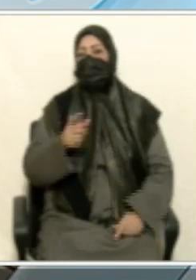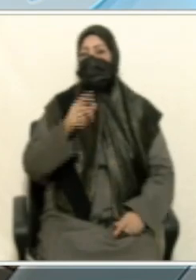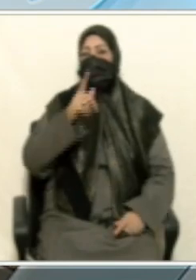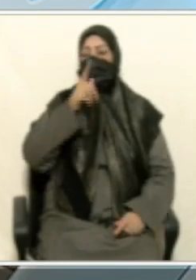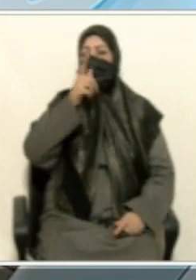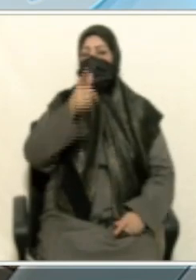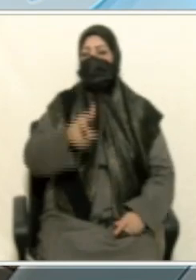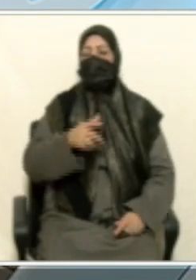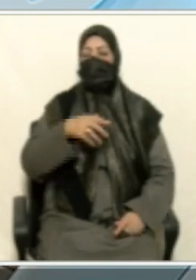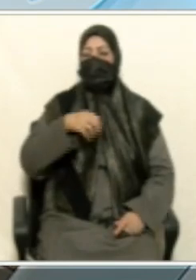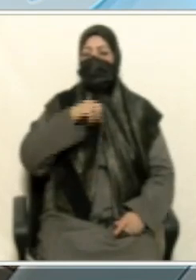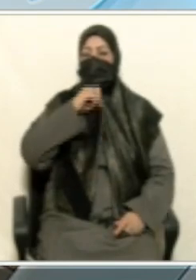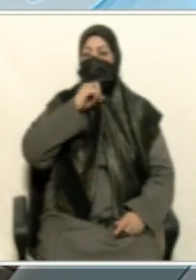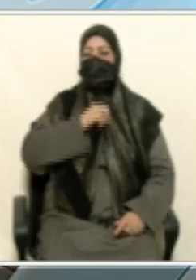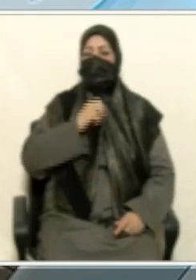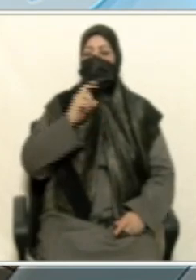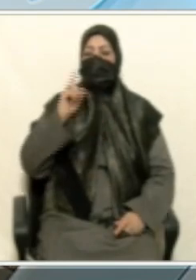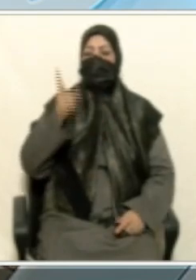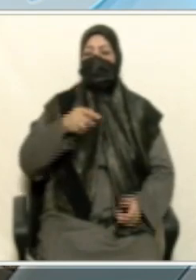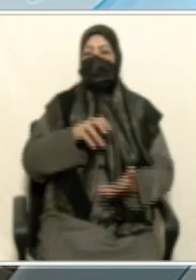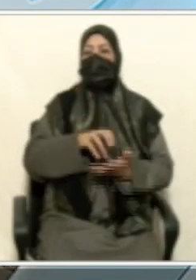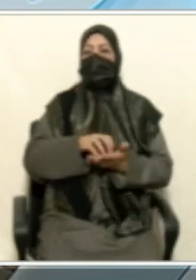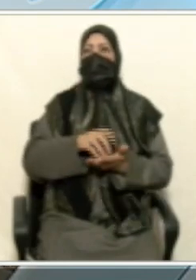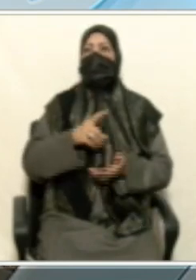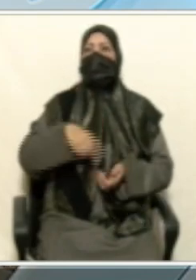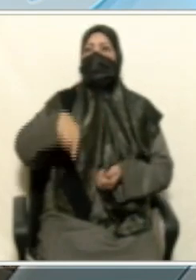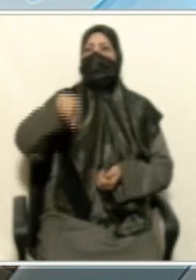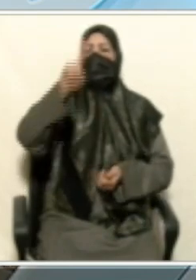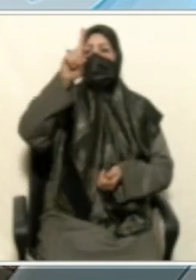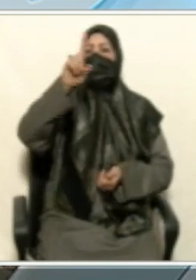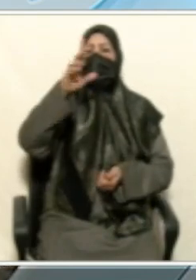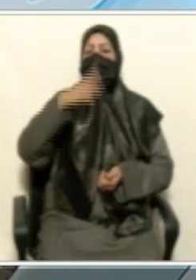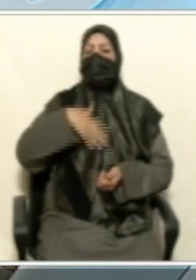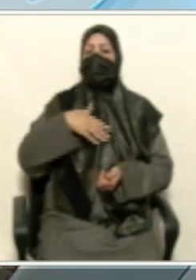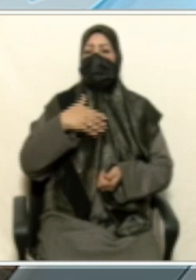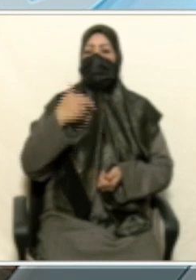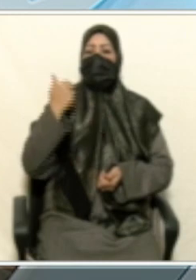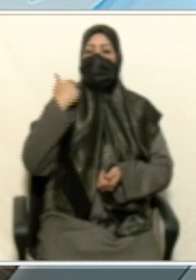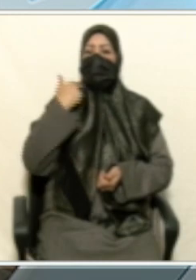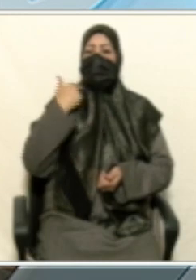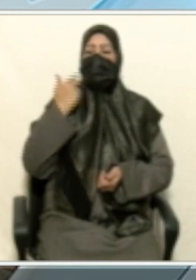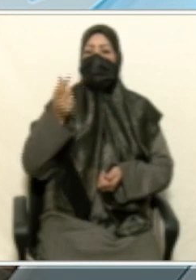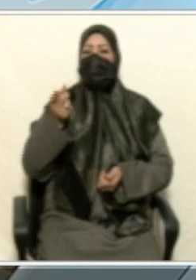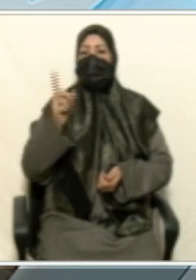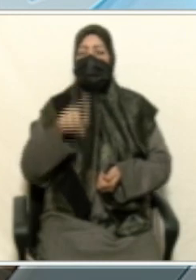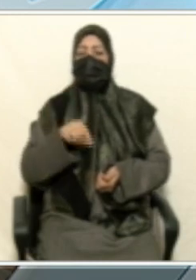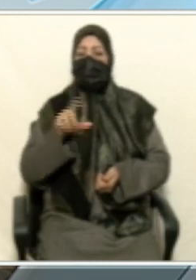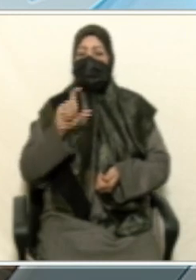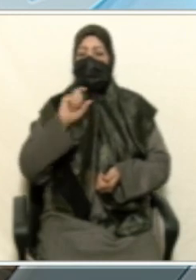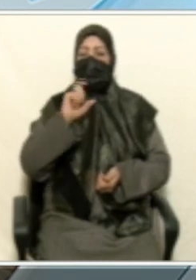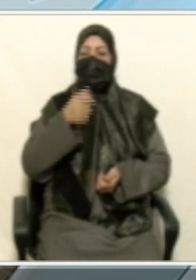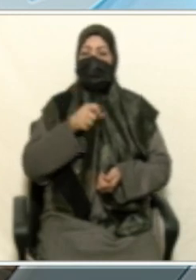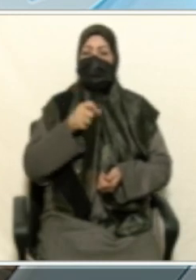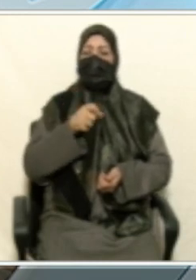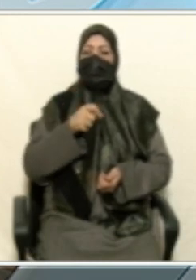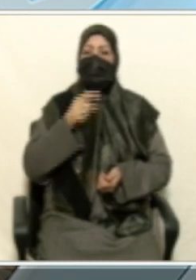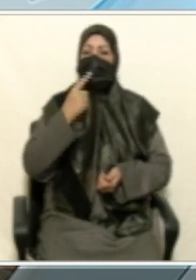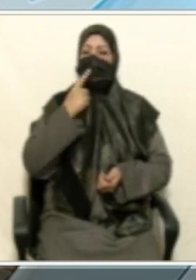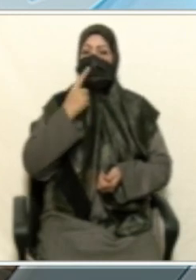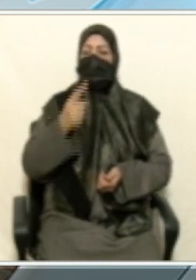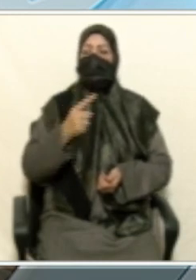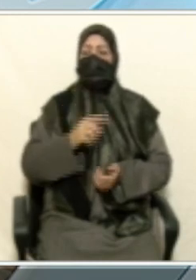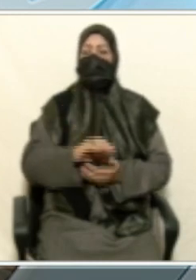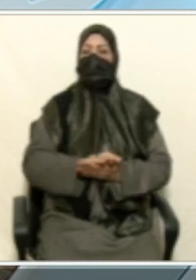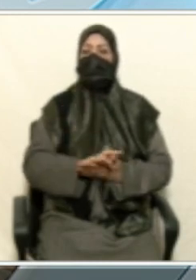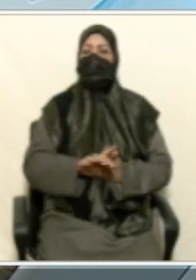الله الحرام؟ قالوا بلى. قال فأي شهر من شهور العام هذا؟ قالوا الله ورسوله أعلم. قال أليس هذا